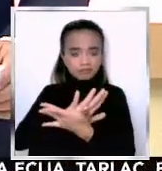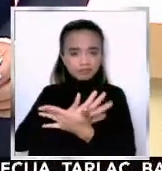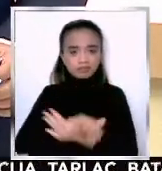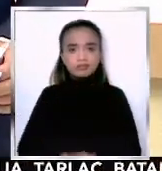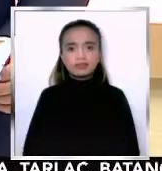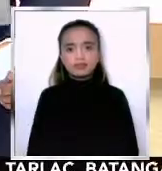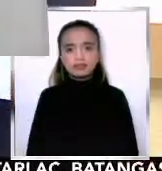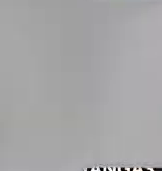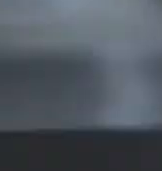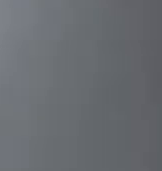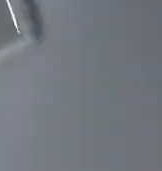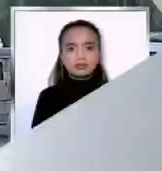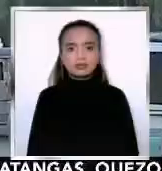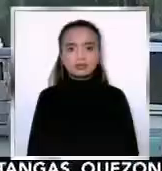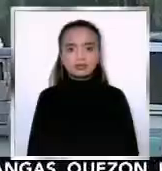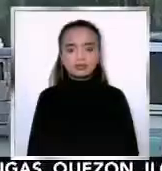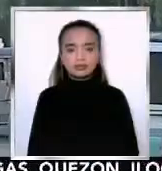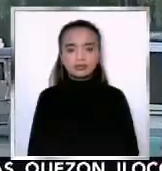tinutukan.